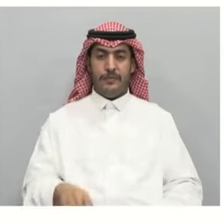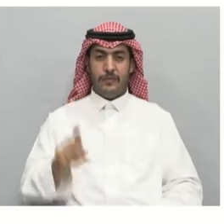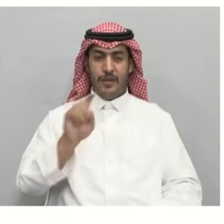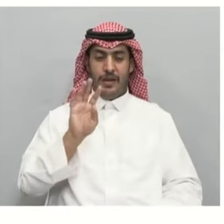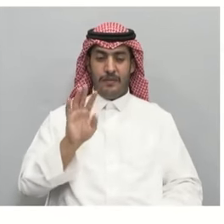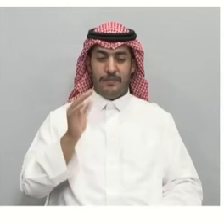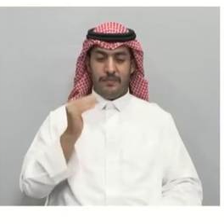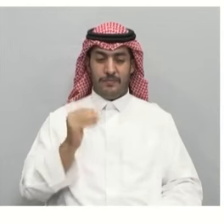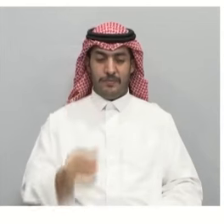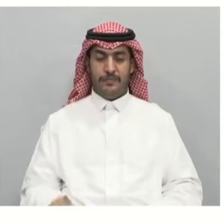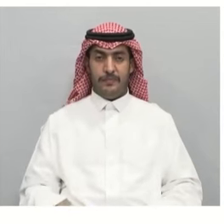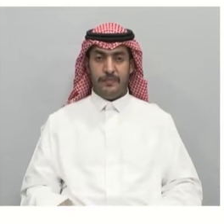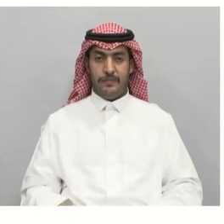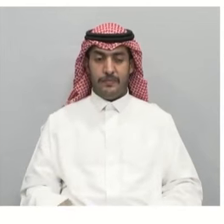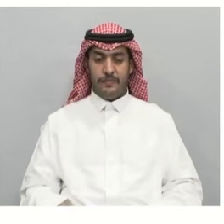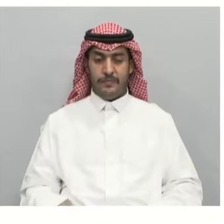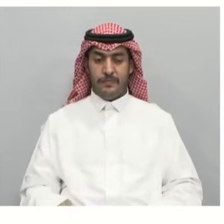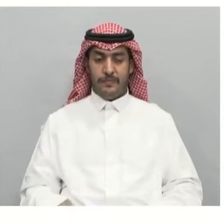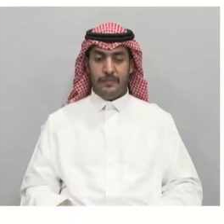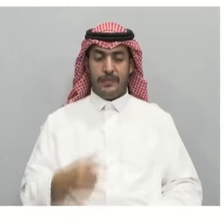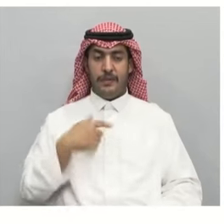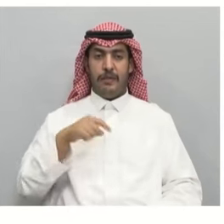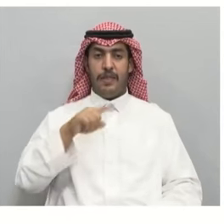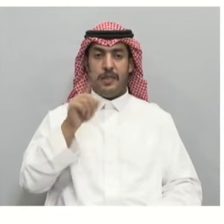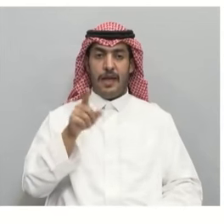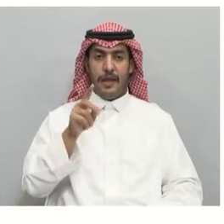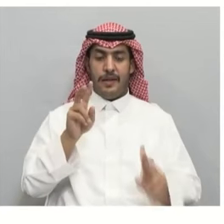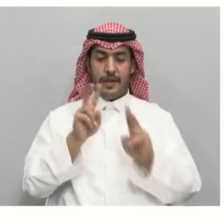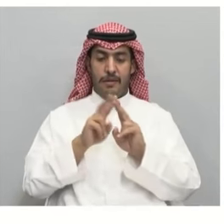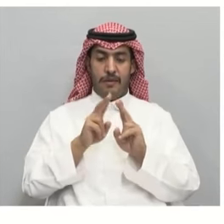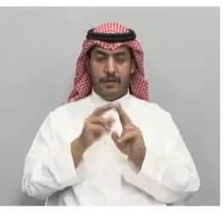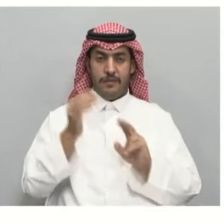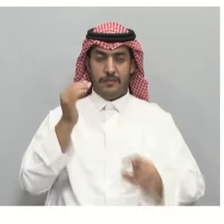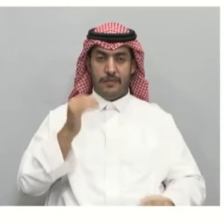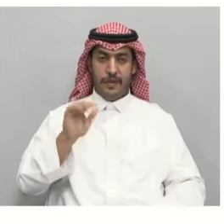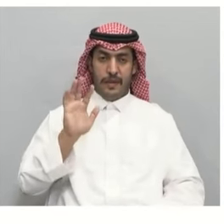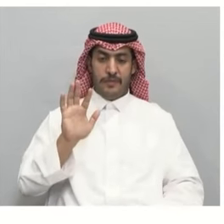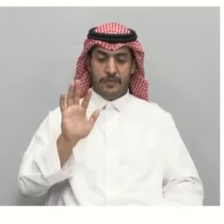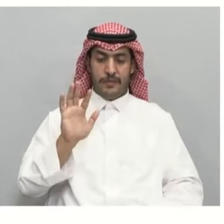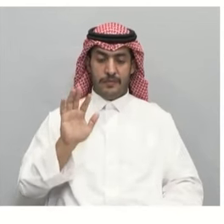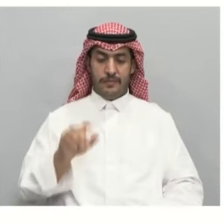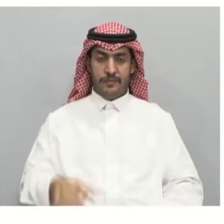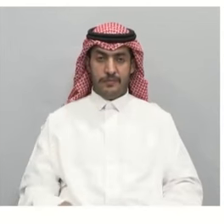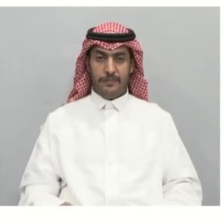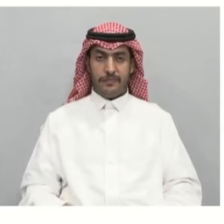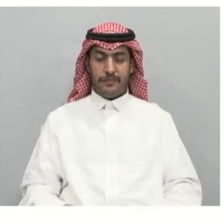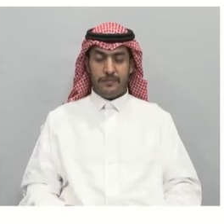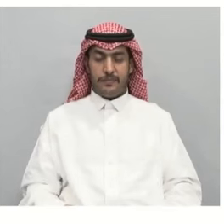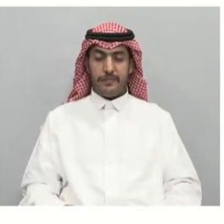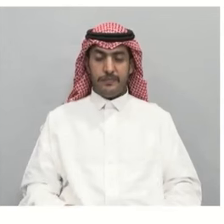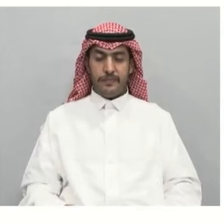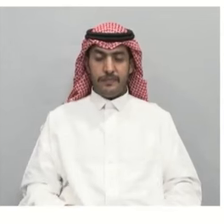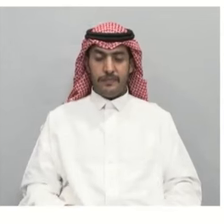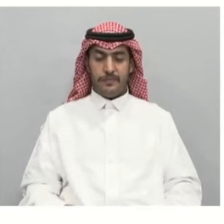المسار المغلق الذي يمر فيه التيار الكهربائي هي الدائره الكهربائيه رقم خمسه ما الدوائر التي